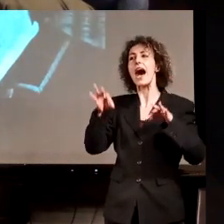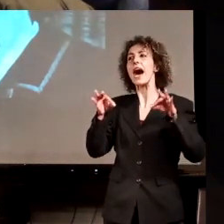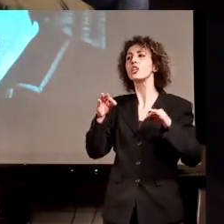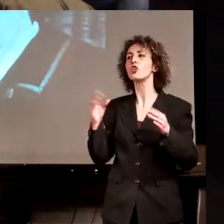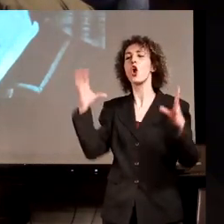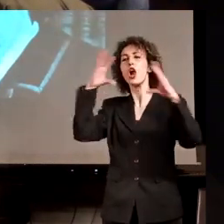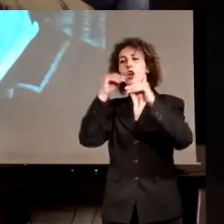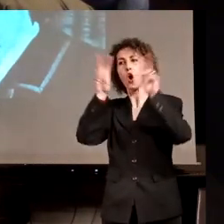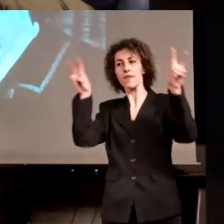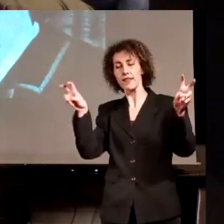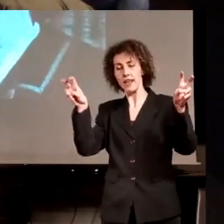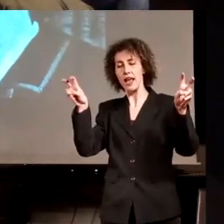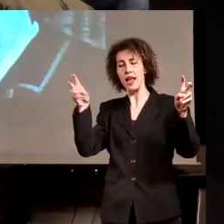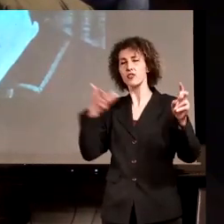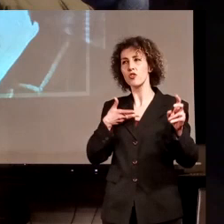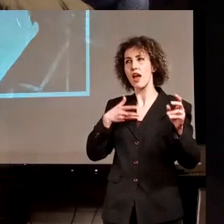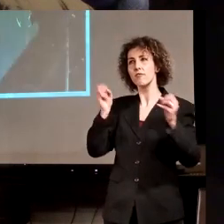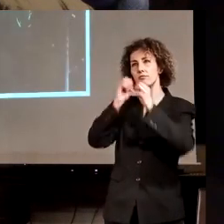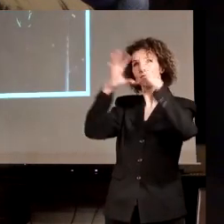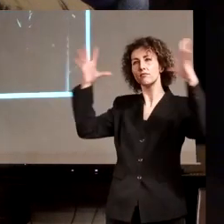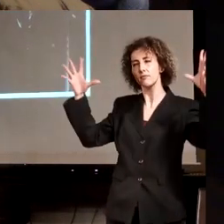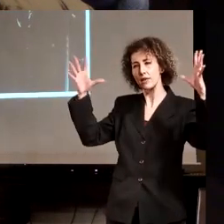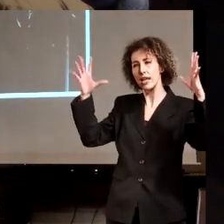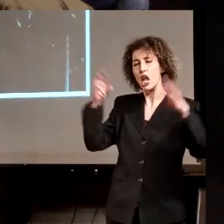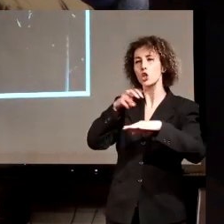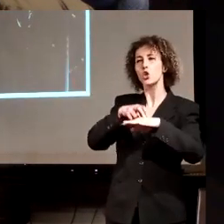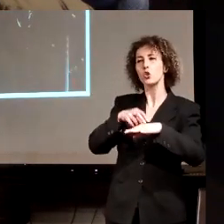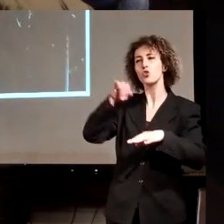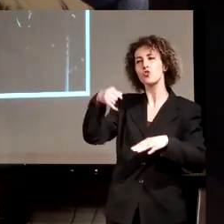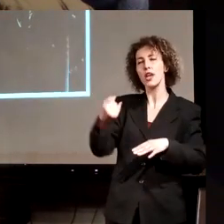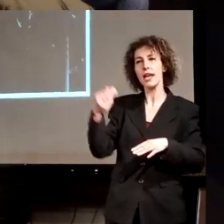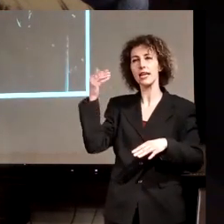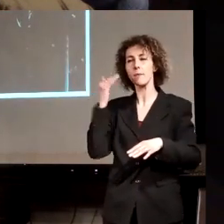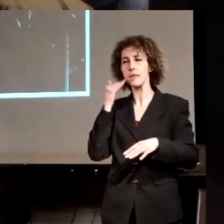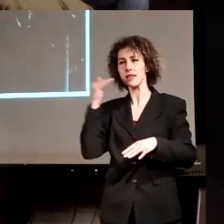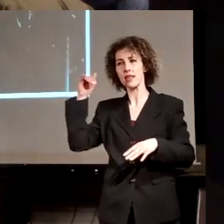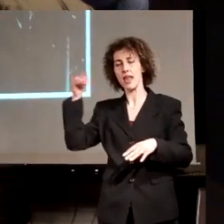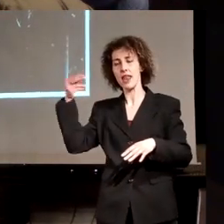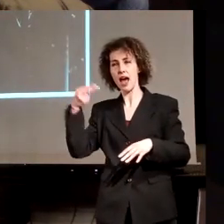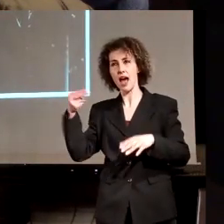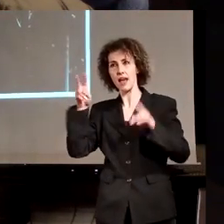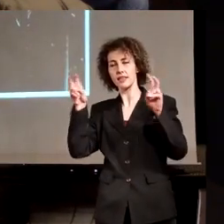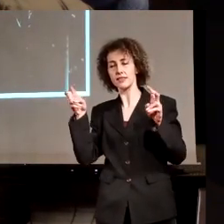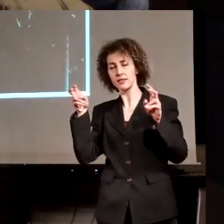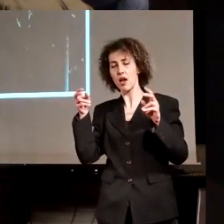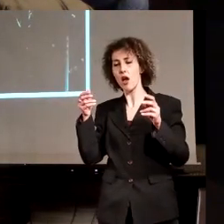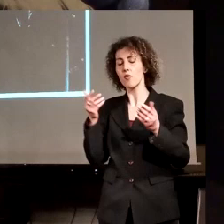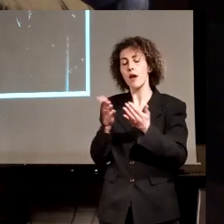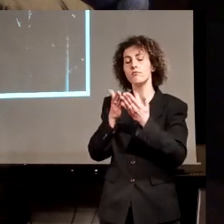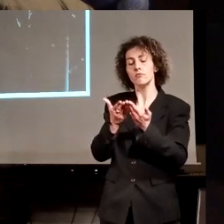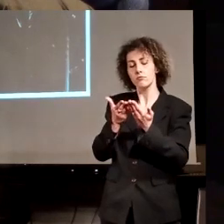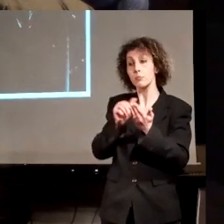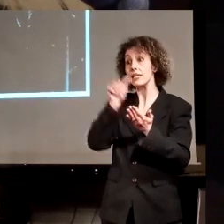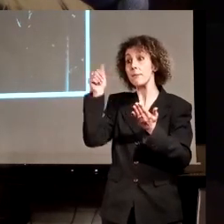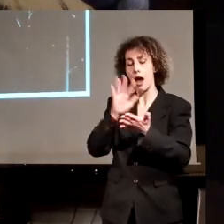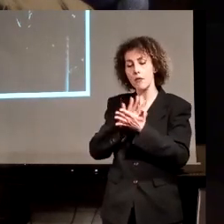modo anche l'immaginazione che c'è dietro il dottor jekyll e mister hyde tenta una prima versione la moglie la legge fa nella legge